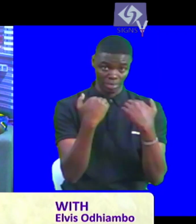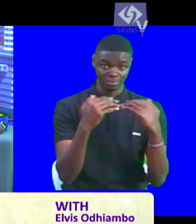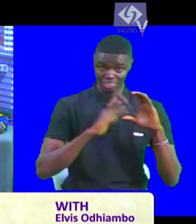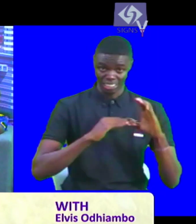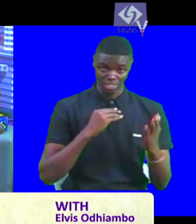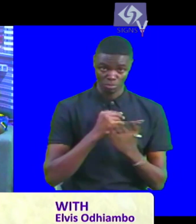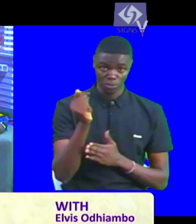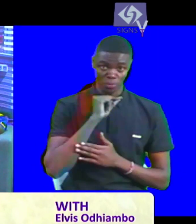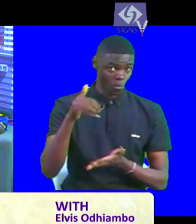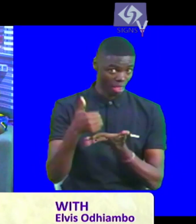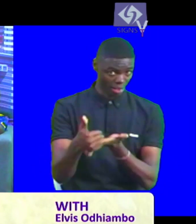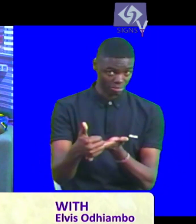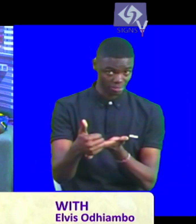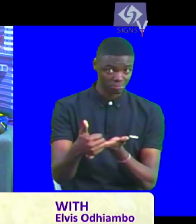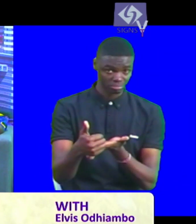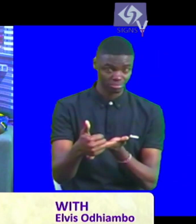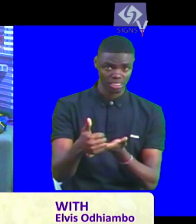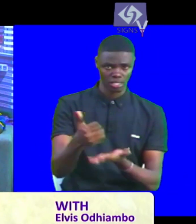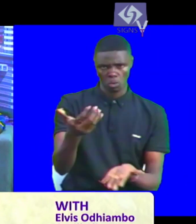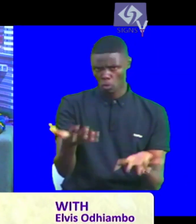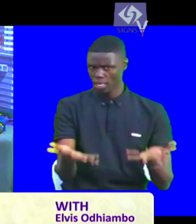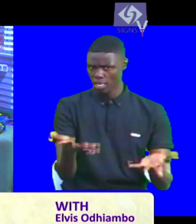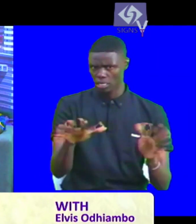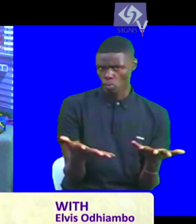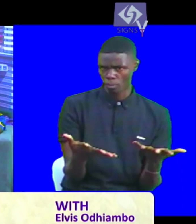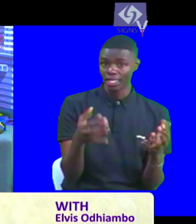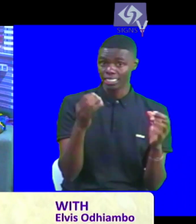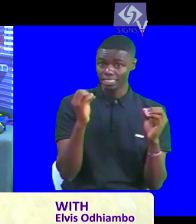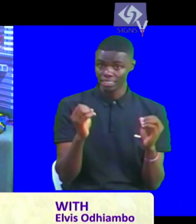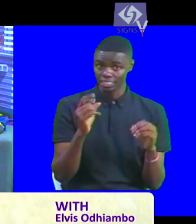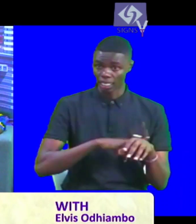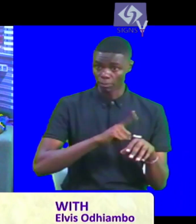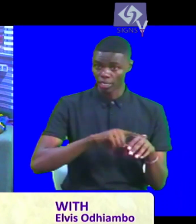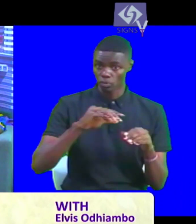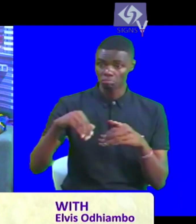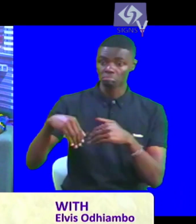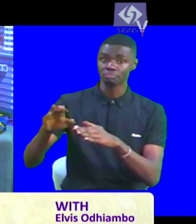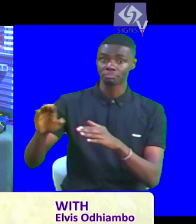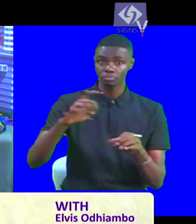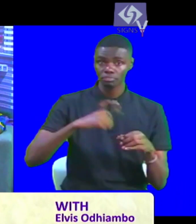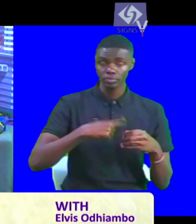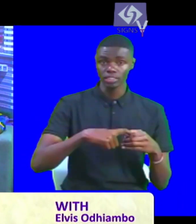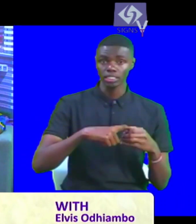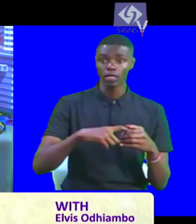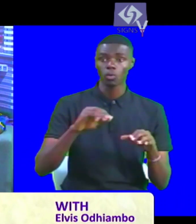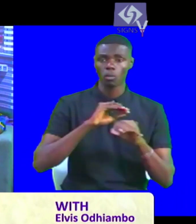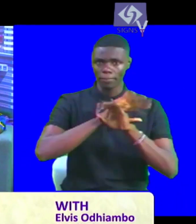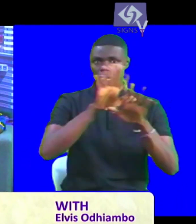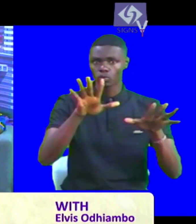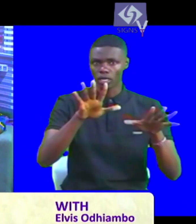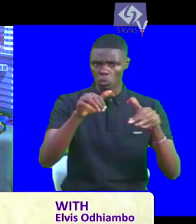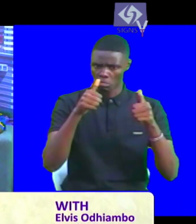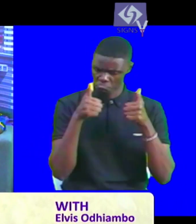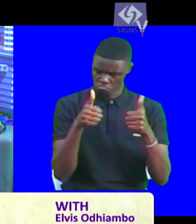so ile kitu naweza sema huu kipa yenye Chelsea wamenunua atawasaidia. Kulingana na vile unanajua sasa akitoka